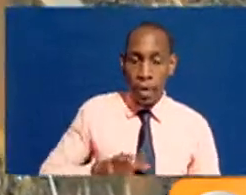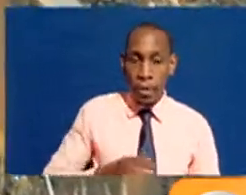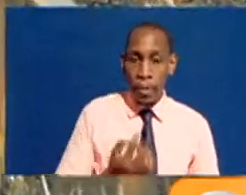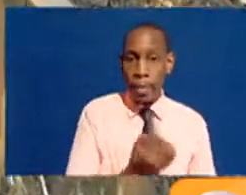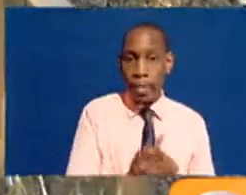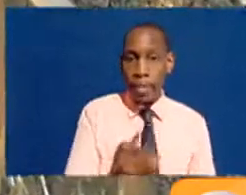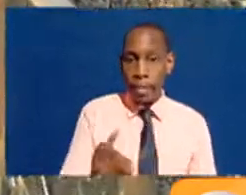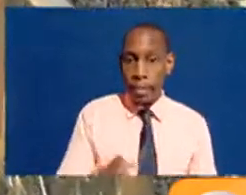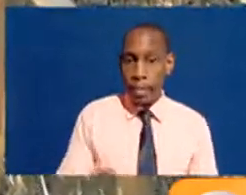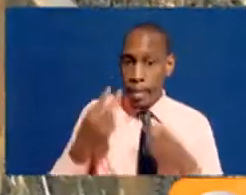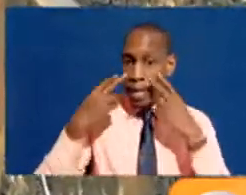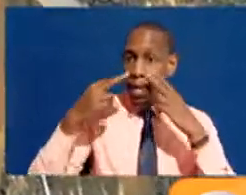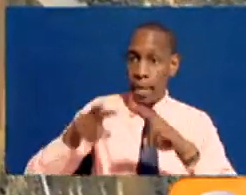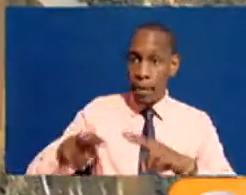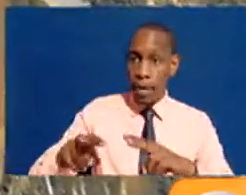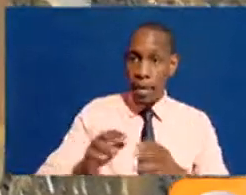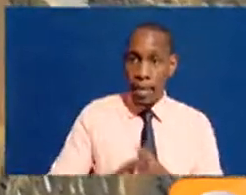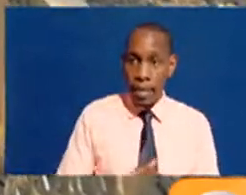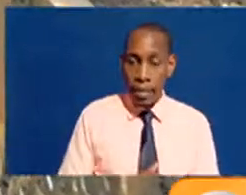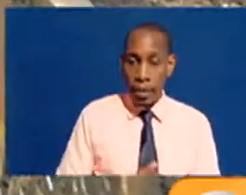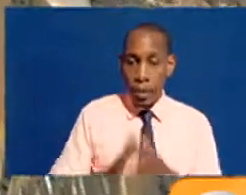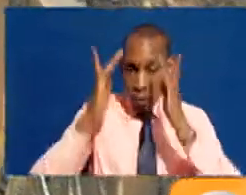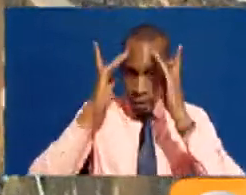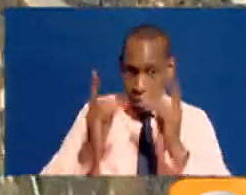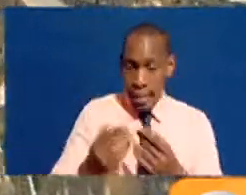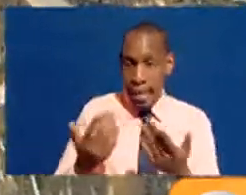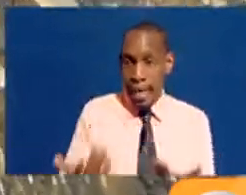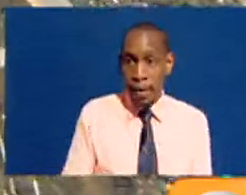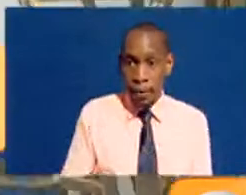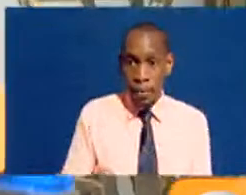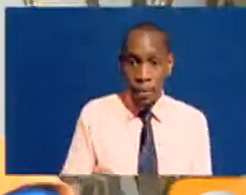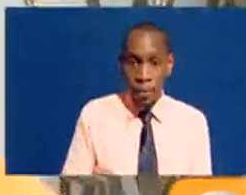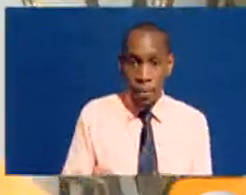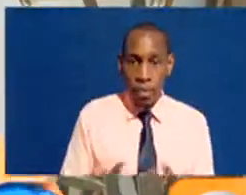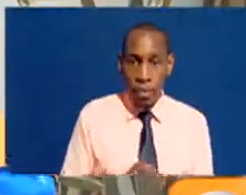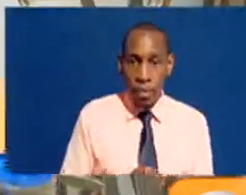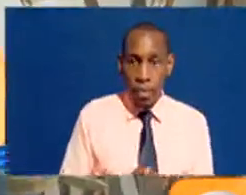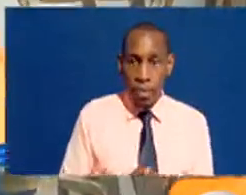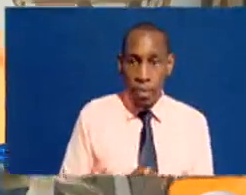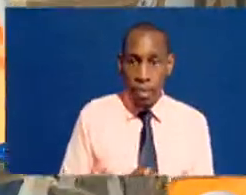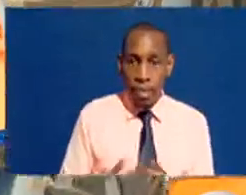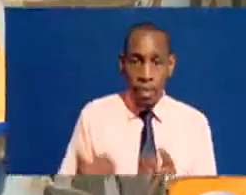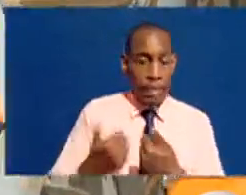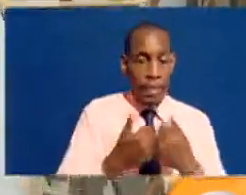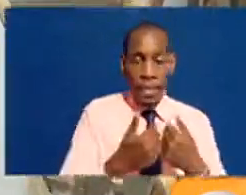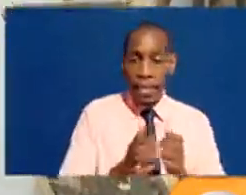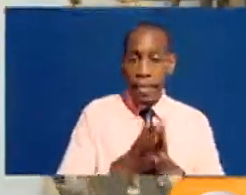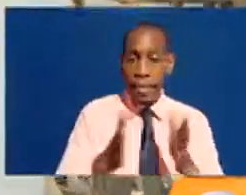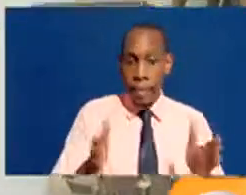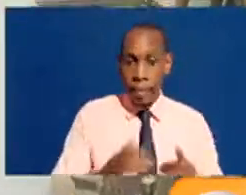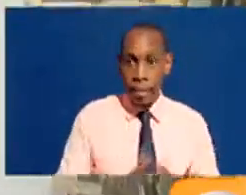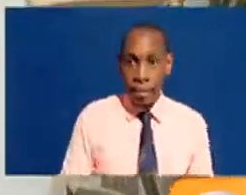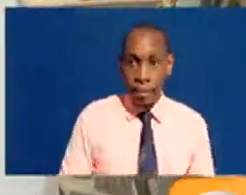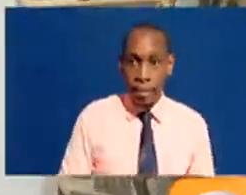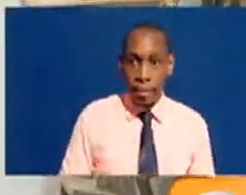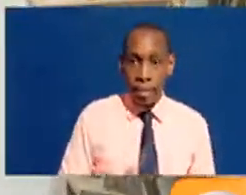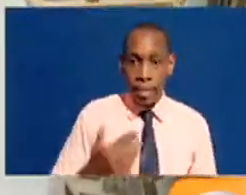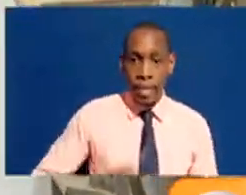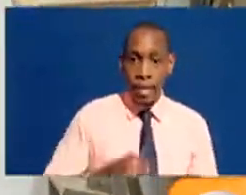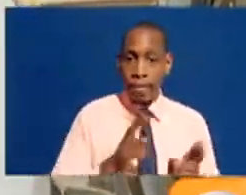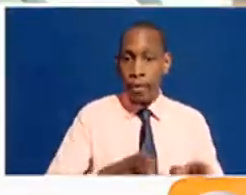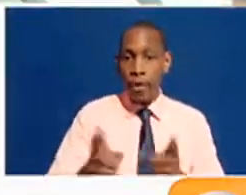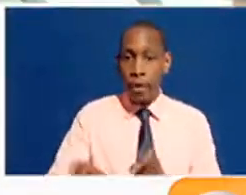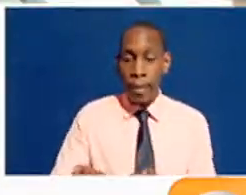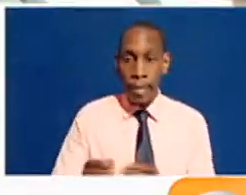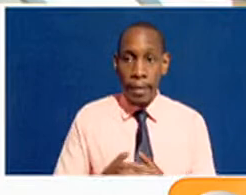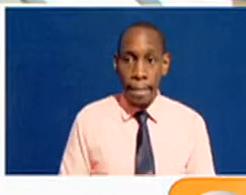Everyone is looking at you and uliamuaje? Mbona unatupa challenge hivi? Mimi huwa kwa kawaida